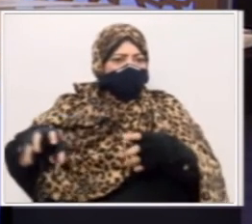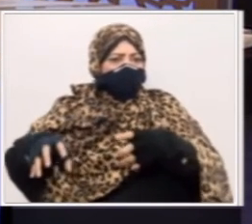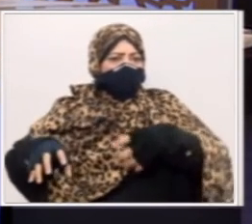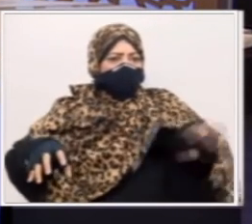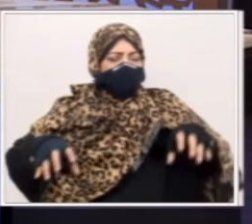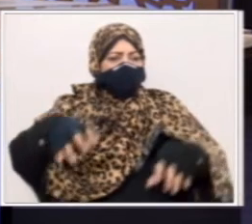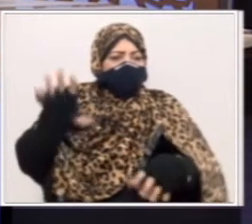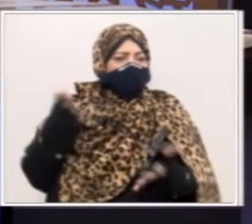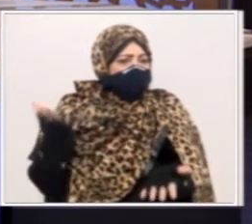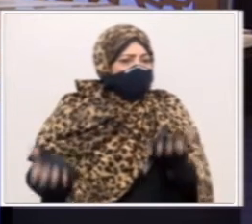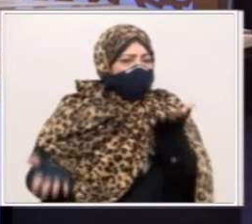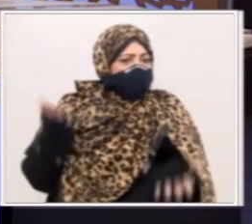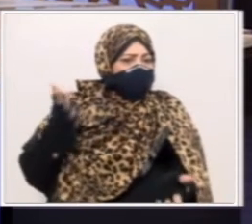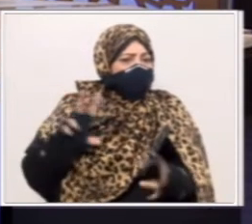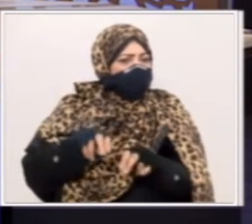وهل العدل المقصود به